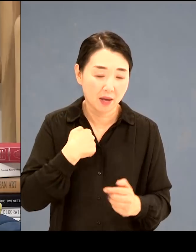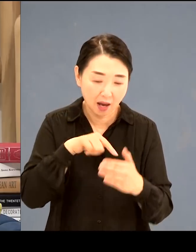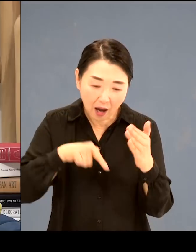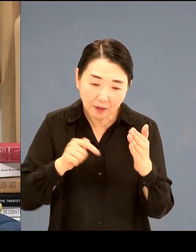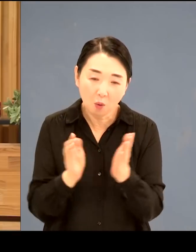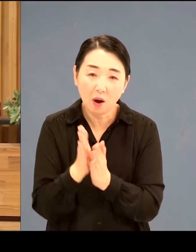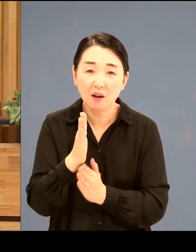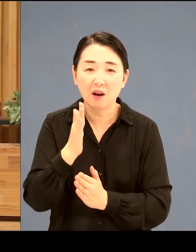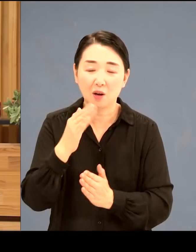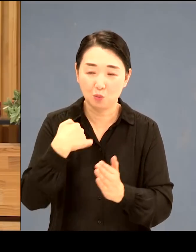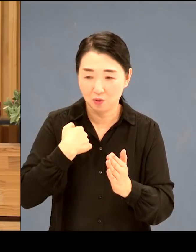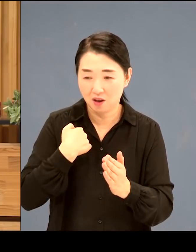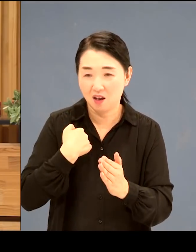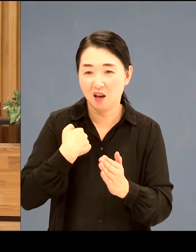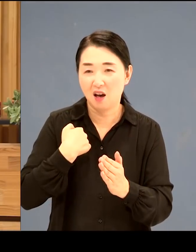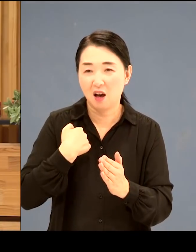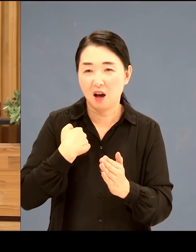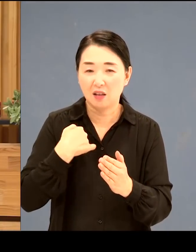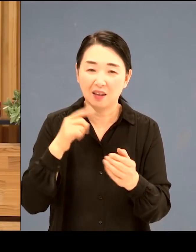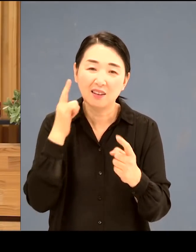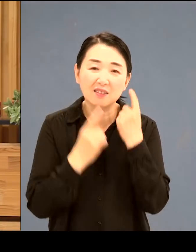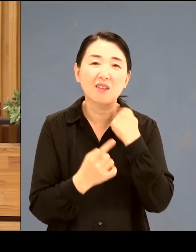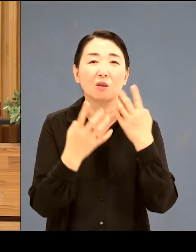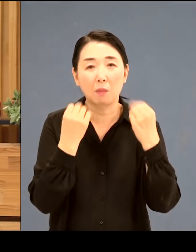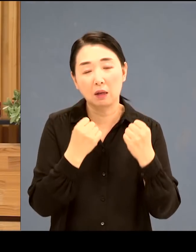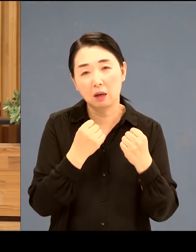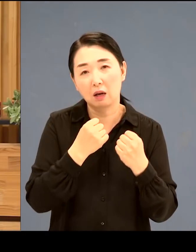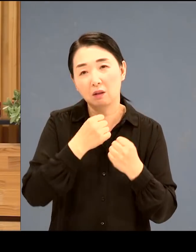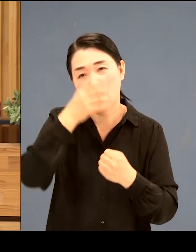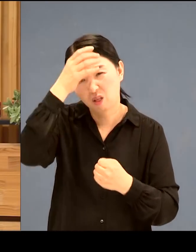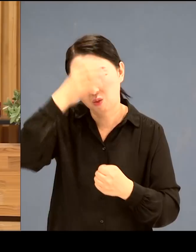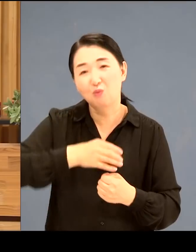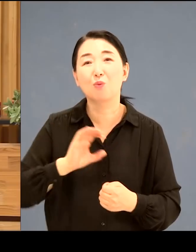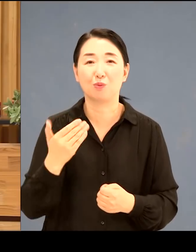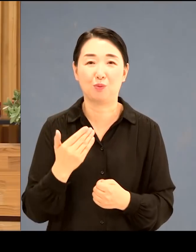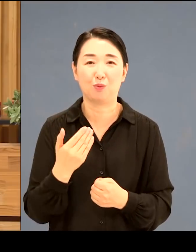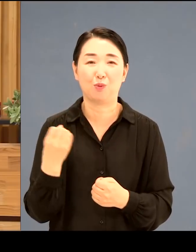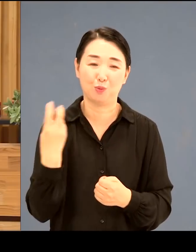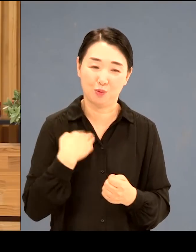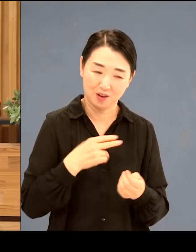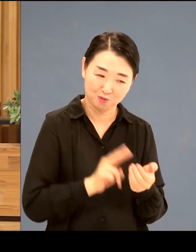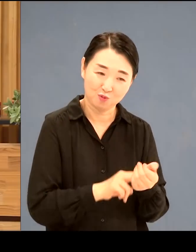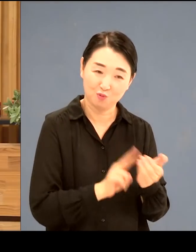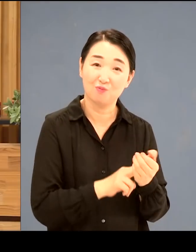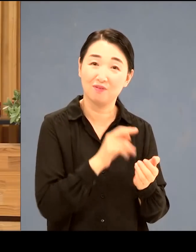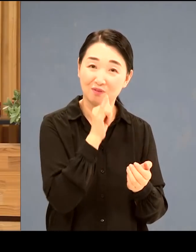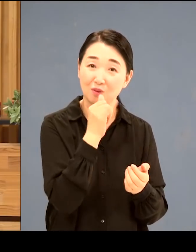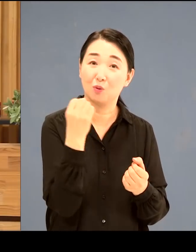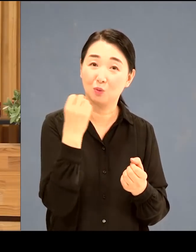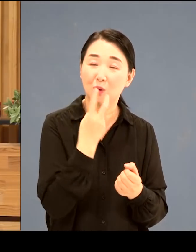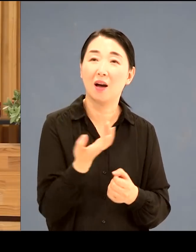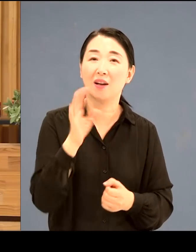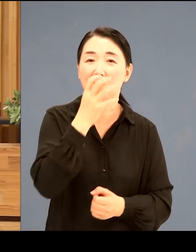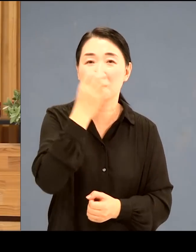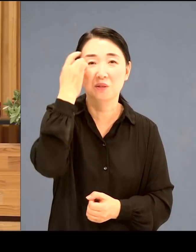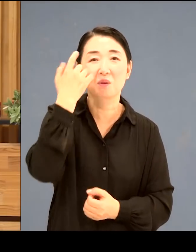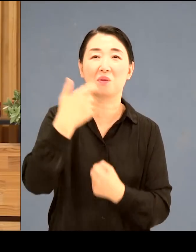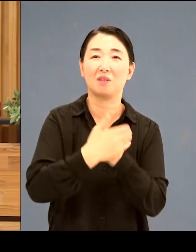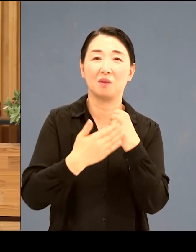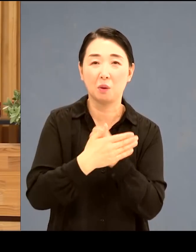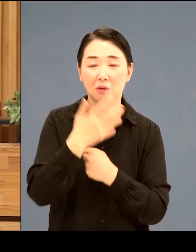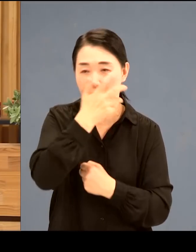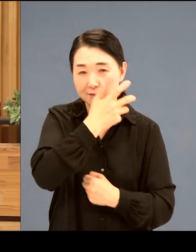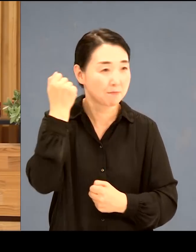것이 더 많을수록 두꺼운 가면을 쓰게 돼 있어요. 그러다 보니까 점점 더 감추게 되고 하지만 우리가 성령의 은혜로 그